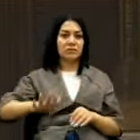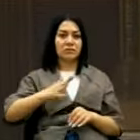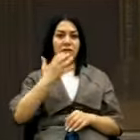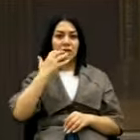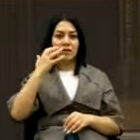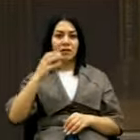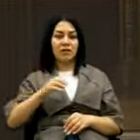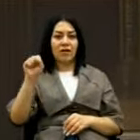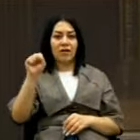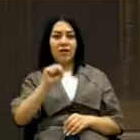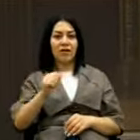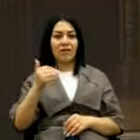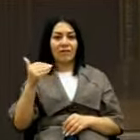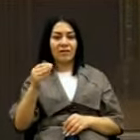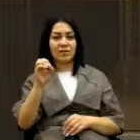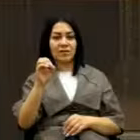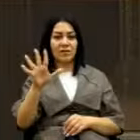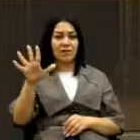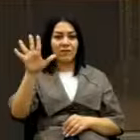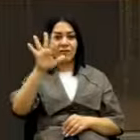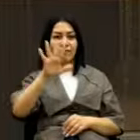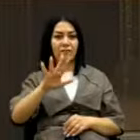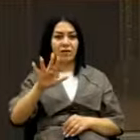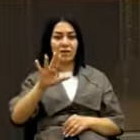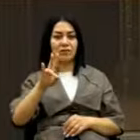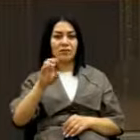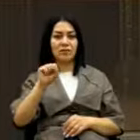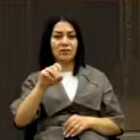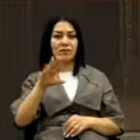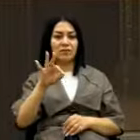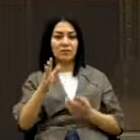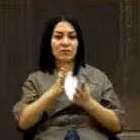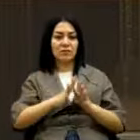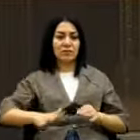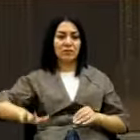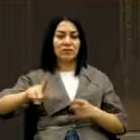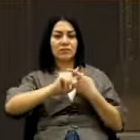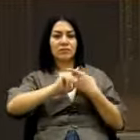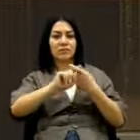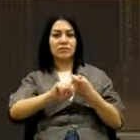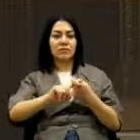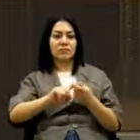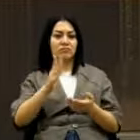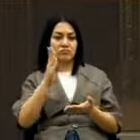հարավարևելյան Եվրոպան, Եվրատլանտյան տարածաշրջանի անբաժանելի մասն է,